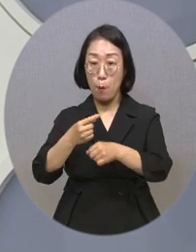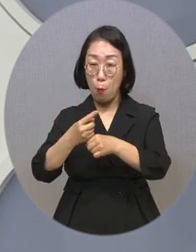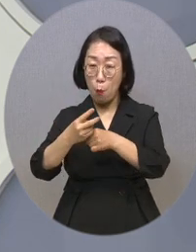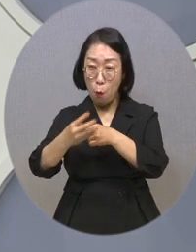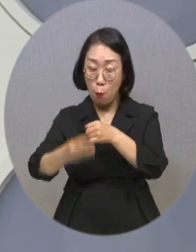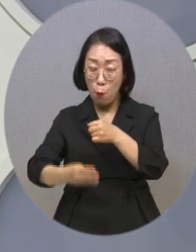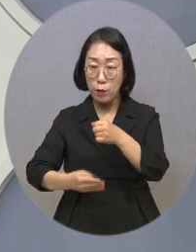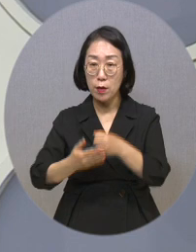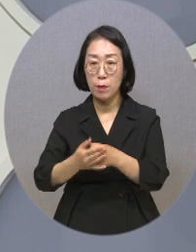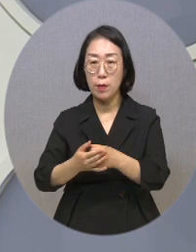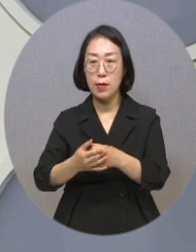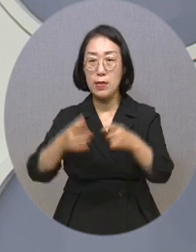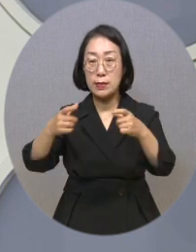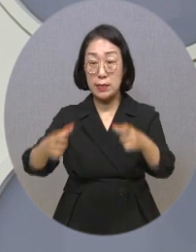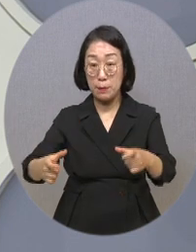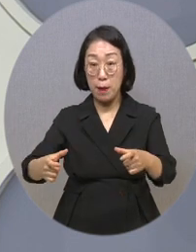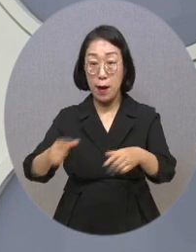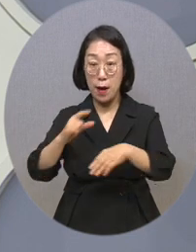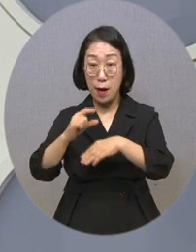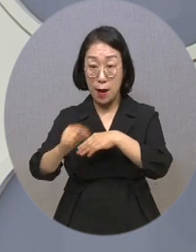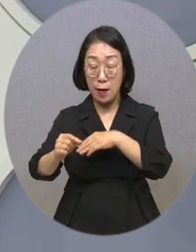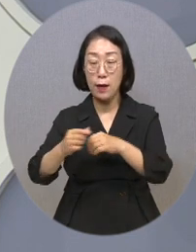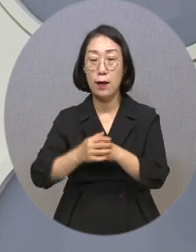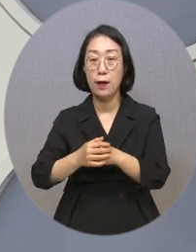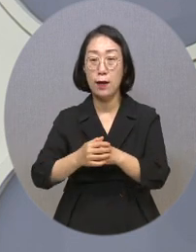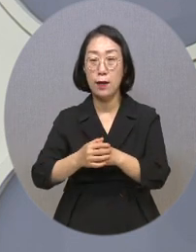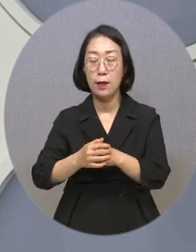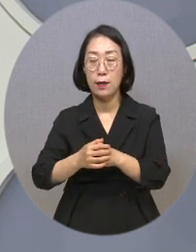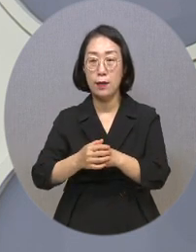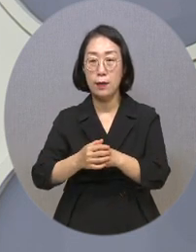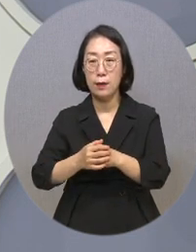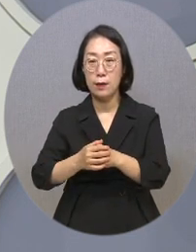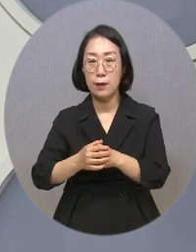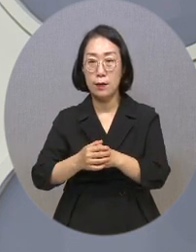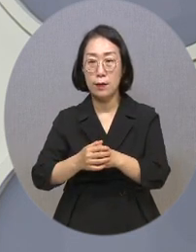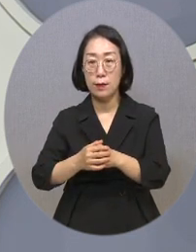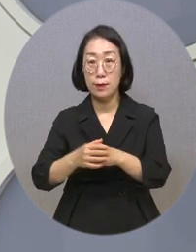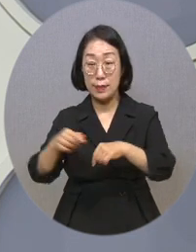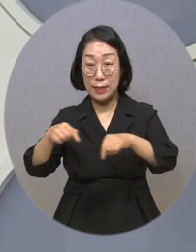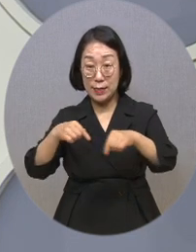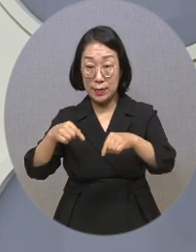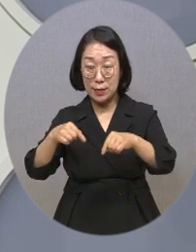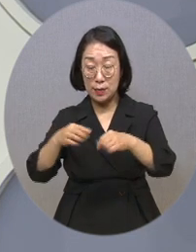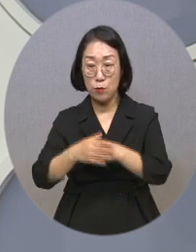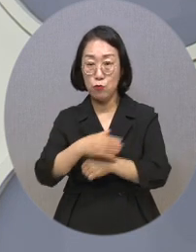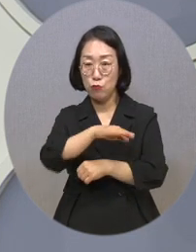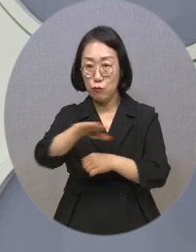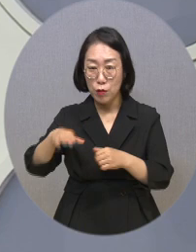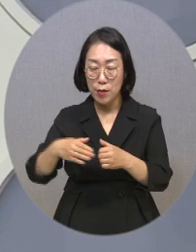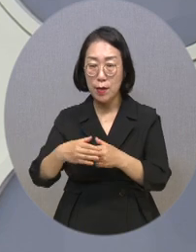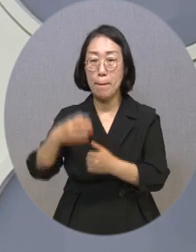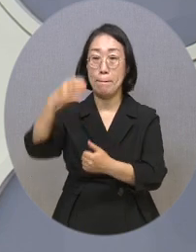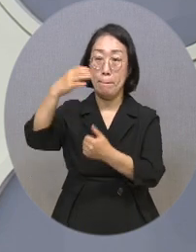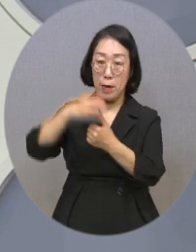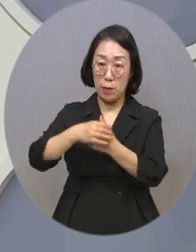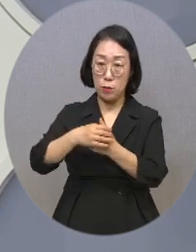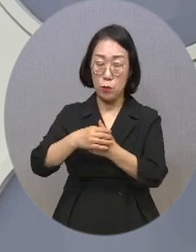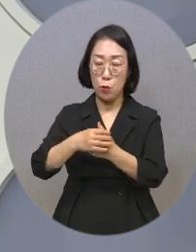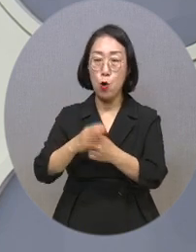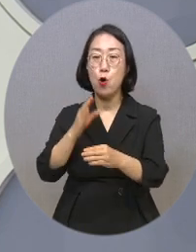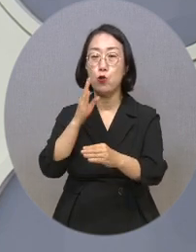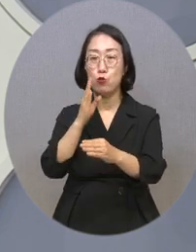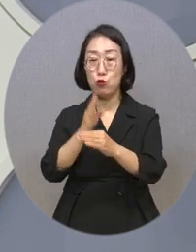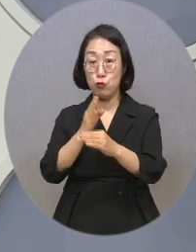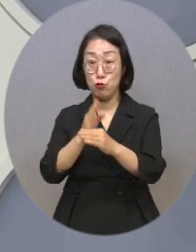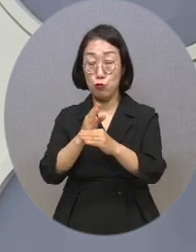그 지방자치단체에서 저희 보고 운영해 달라고 그런 것도 있어서 저희가 이제 준종합복지관 같은 거를